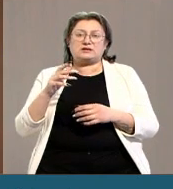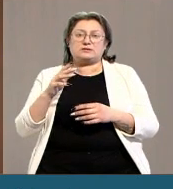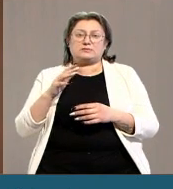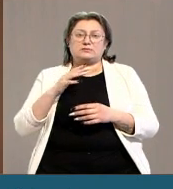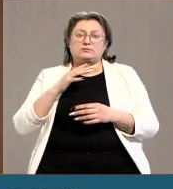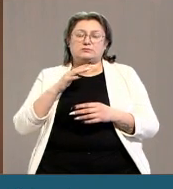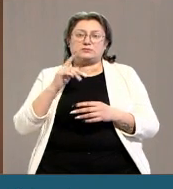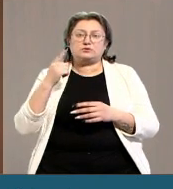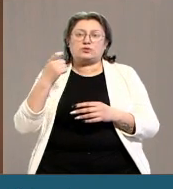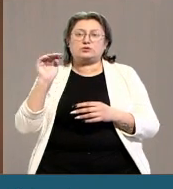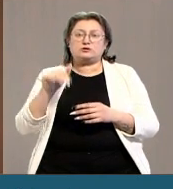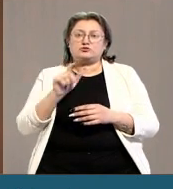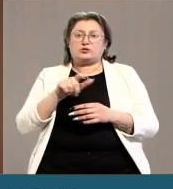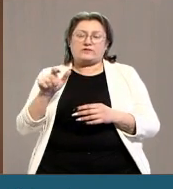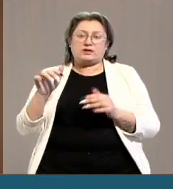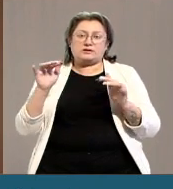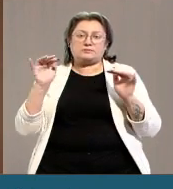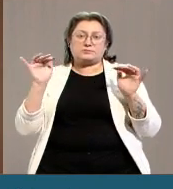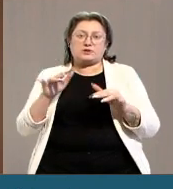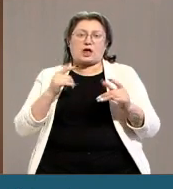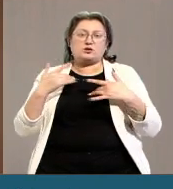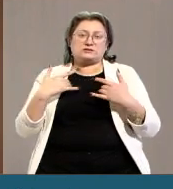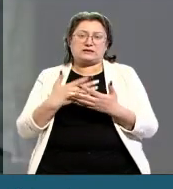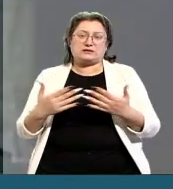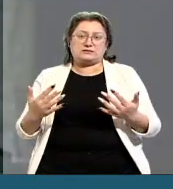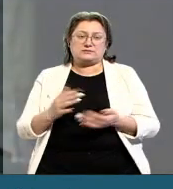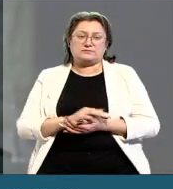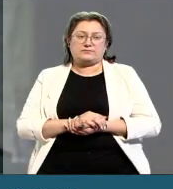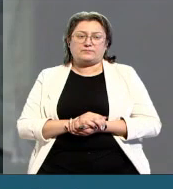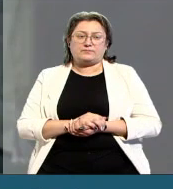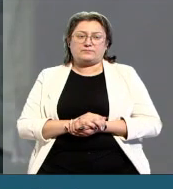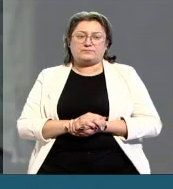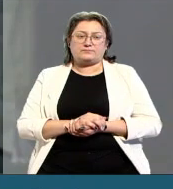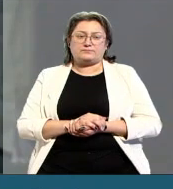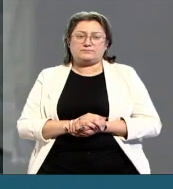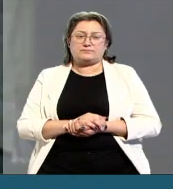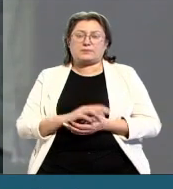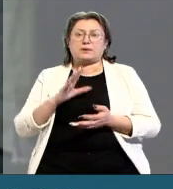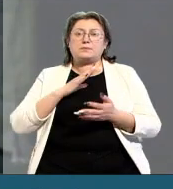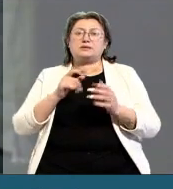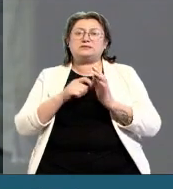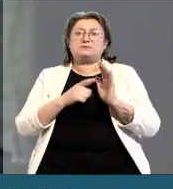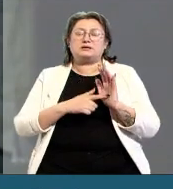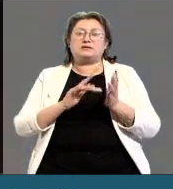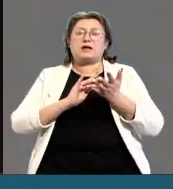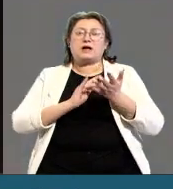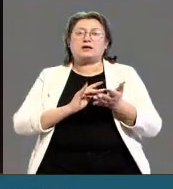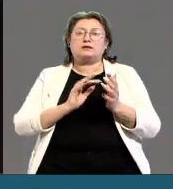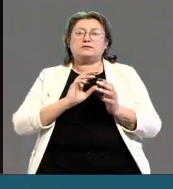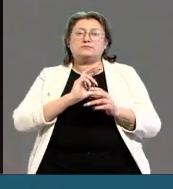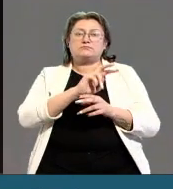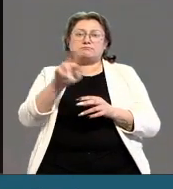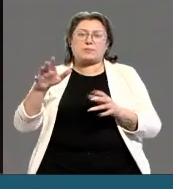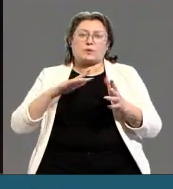өткізіліп, 17,4000-нан астам адам қамтылды. Мәдениет саласына құйылатын қаражат көлемі де жыл сайын артып келеді. Осы